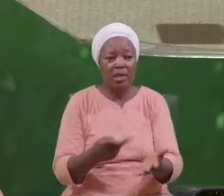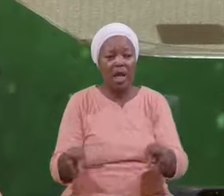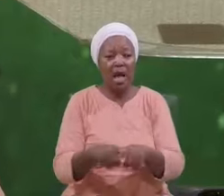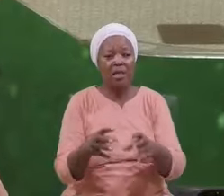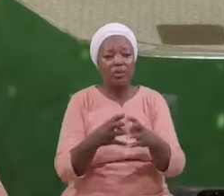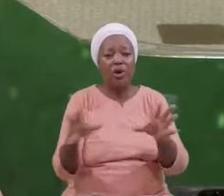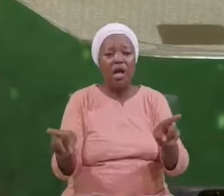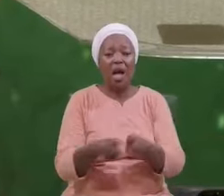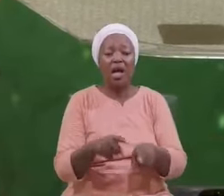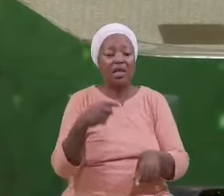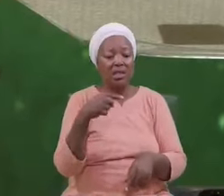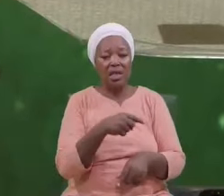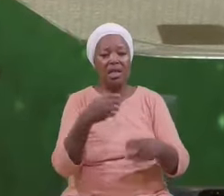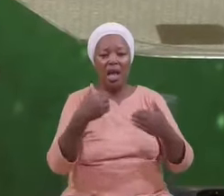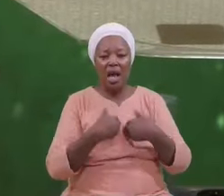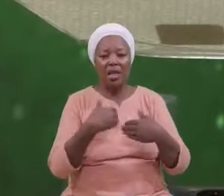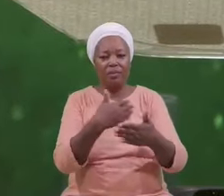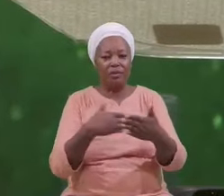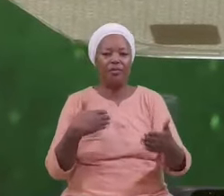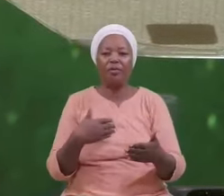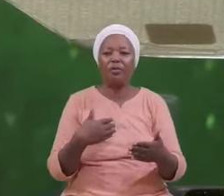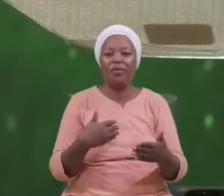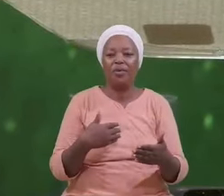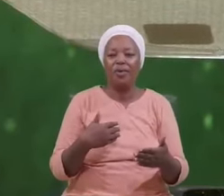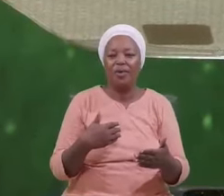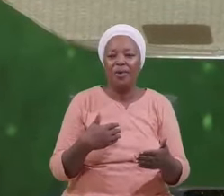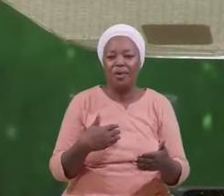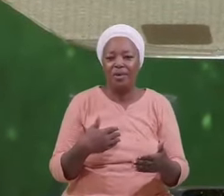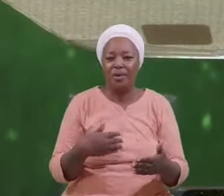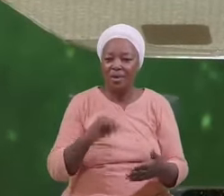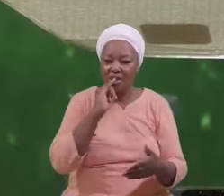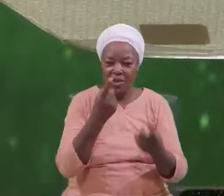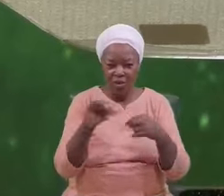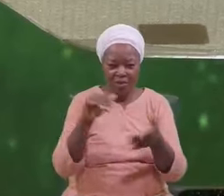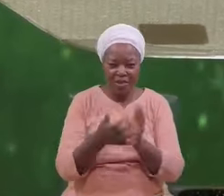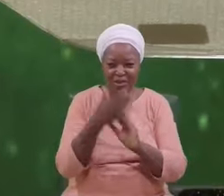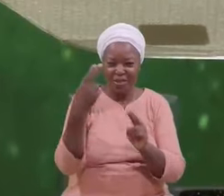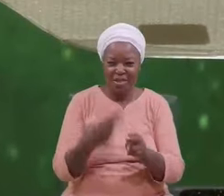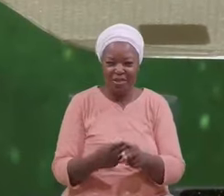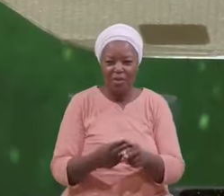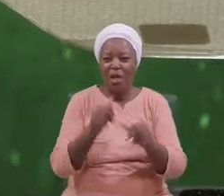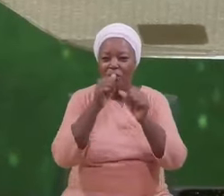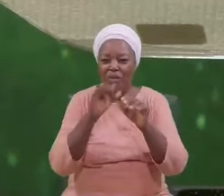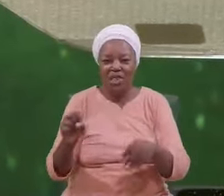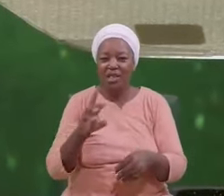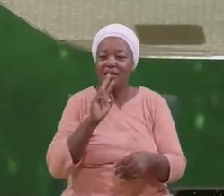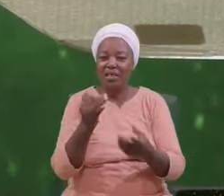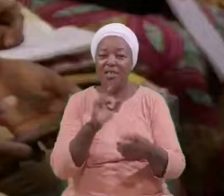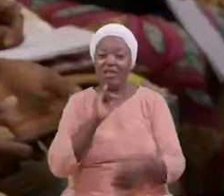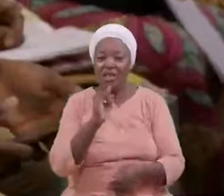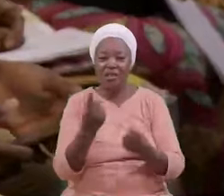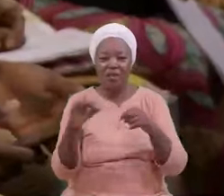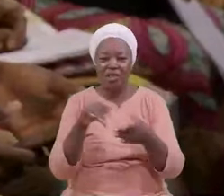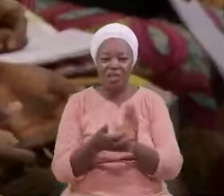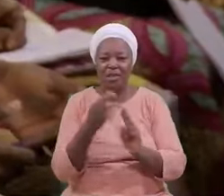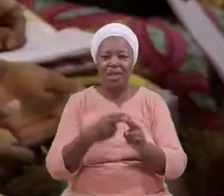ce qu'il avait possédé. Amen. Cela vient. Les bénédictions viennent. Les miracles